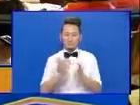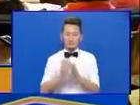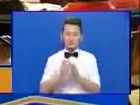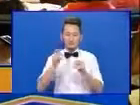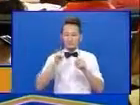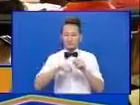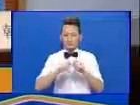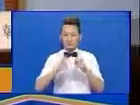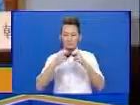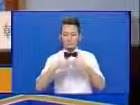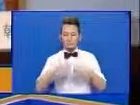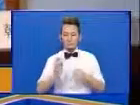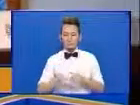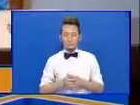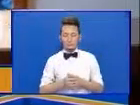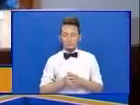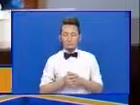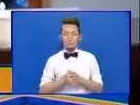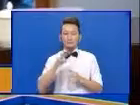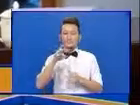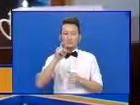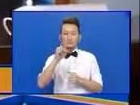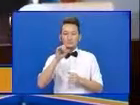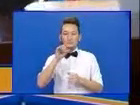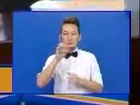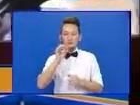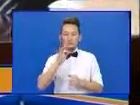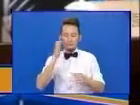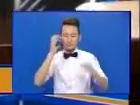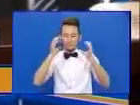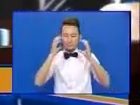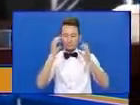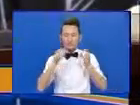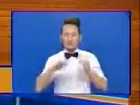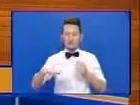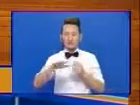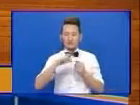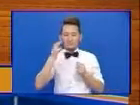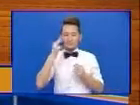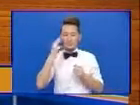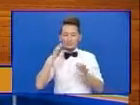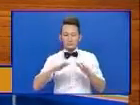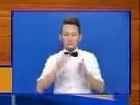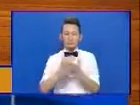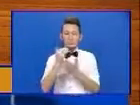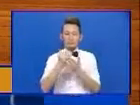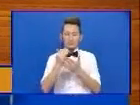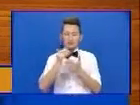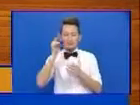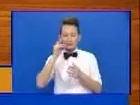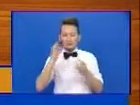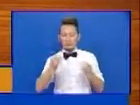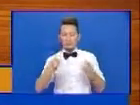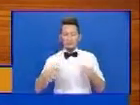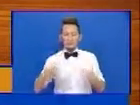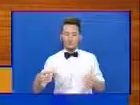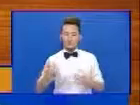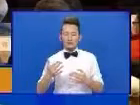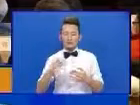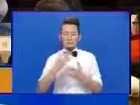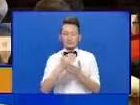қатысады деп санаймын. Мұхтар Әуезов атындағы Оңтүстік Қазақстан мемлекеттік университеті Қытайдың жоғарғы оқу орындарымен әріптестік қатынастар